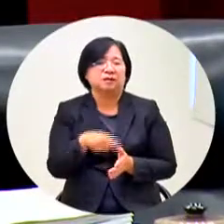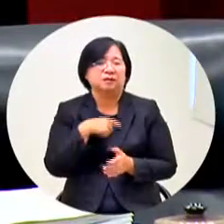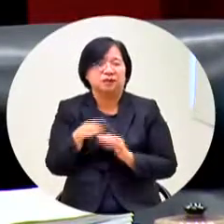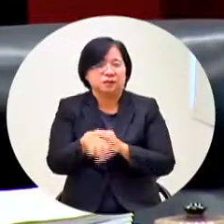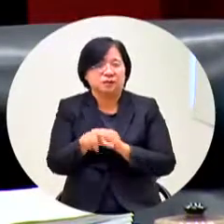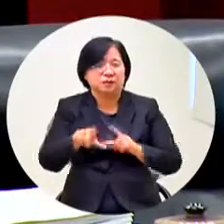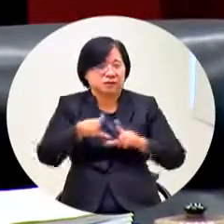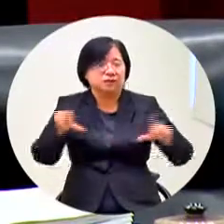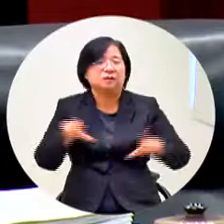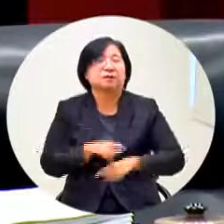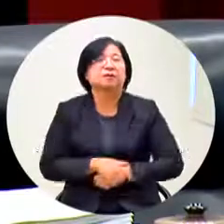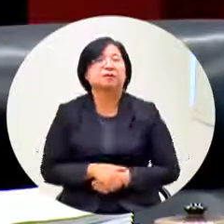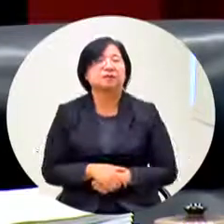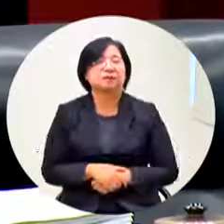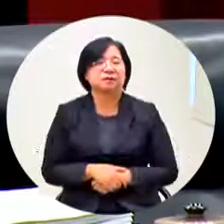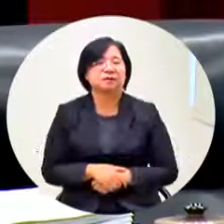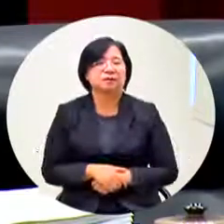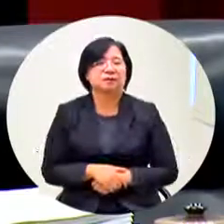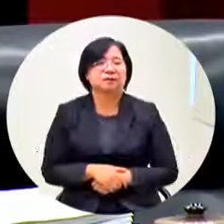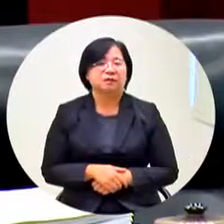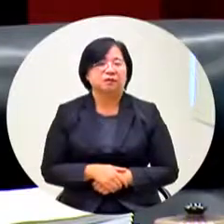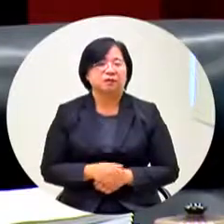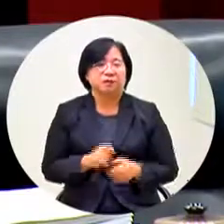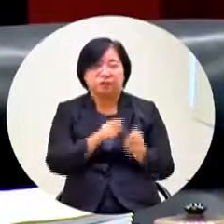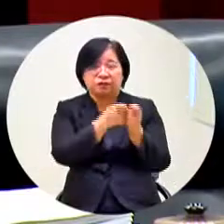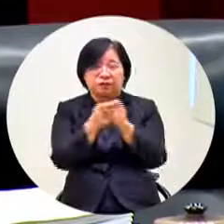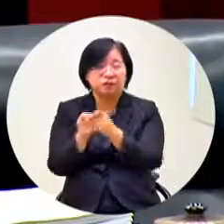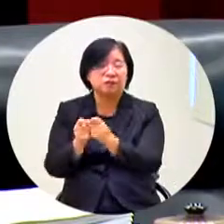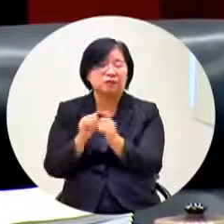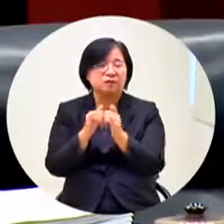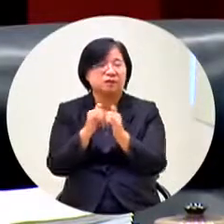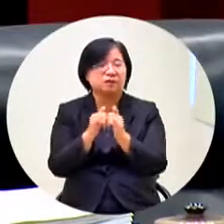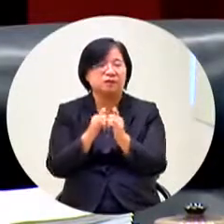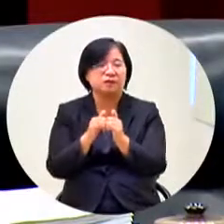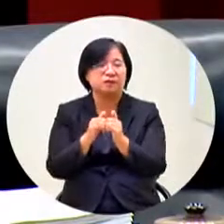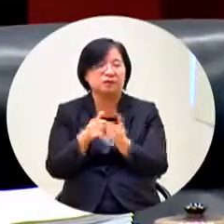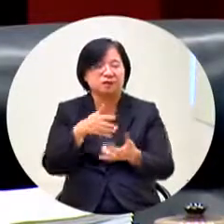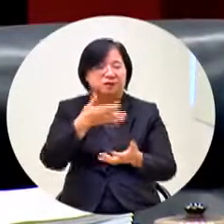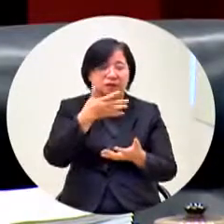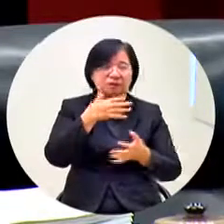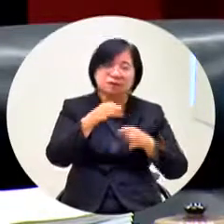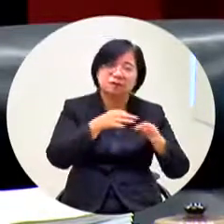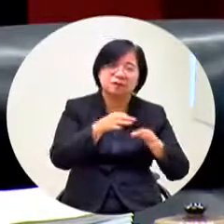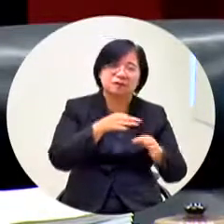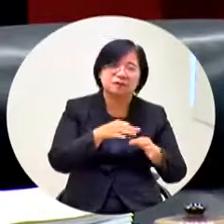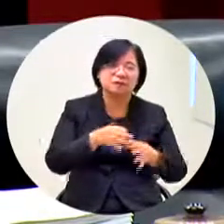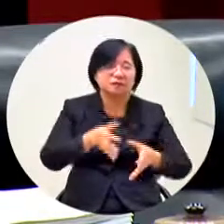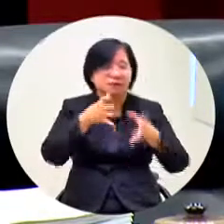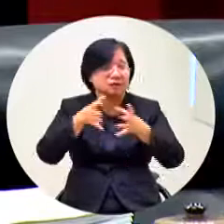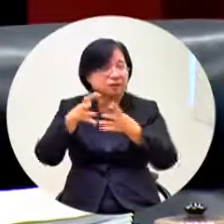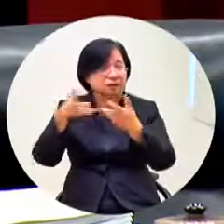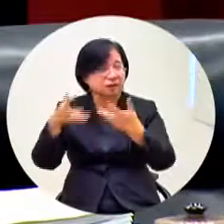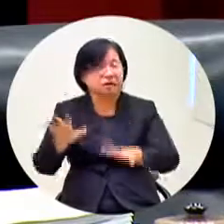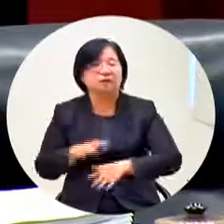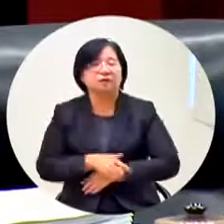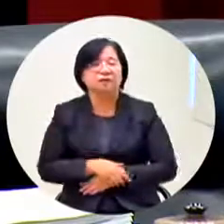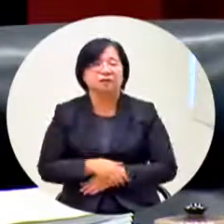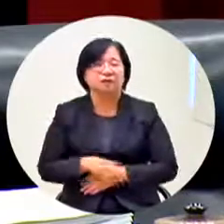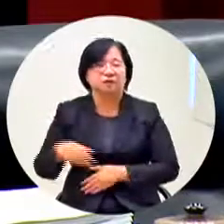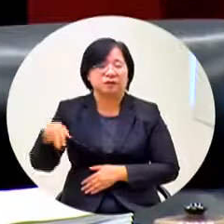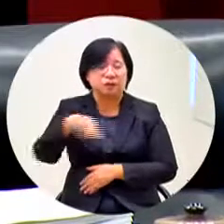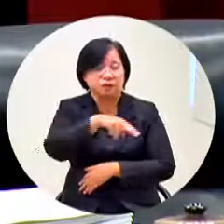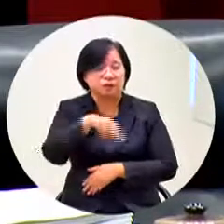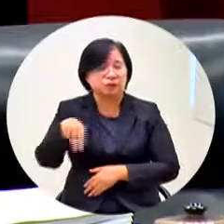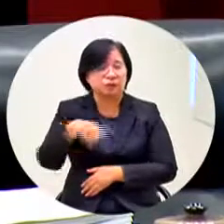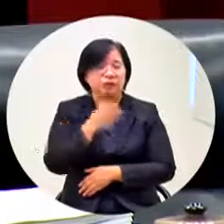大，能够让我们这个这边附近，因为这边都很多的餐厅、商业大楼一大堆，这个通行的空间其实也有